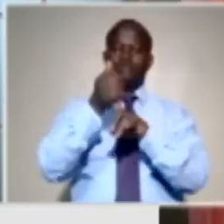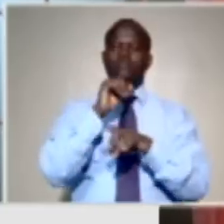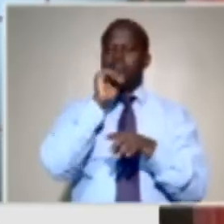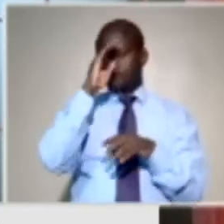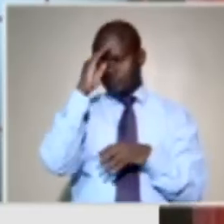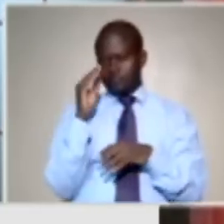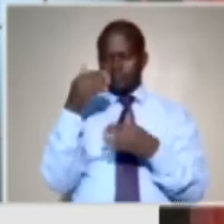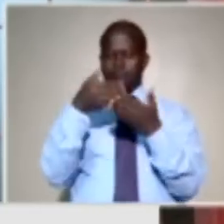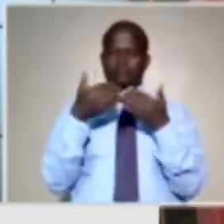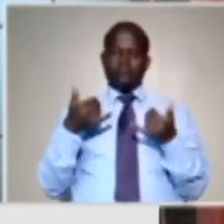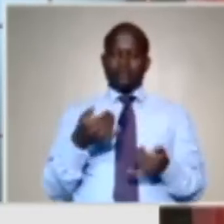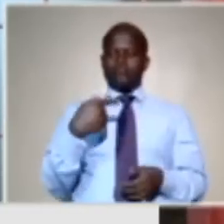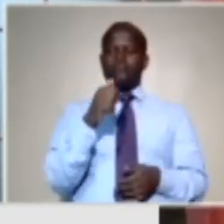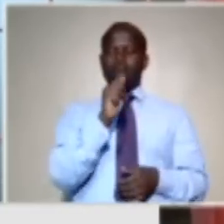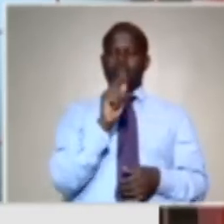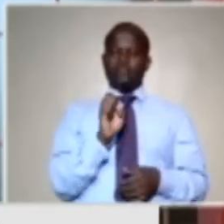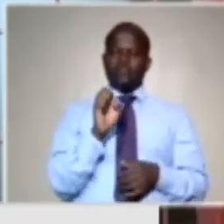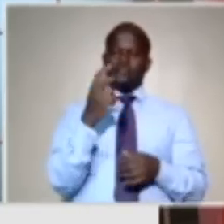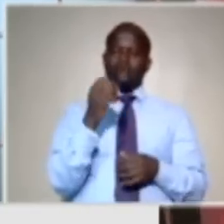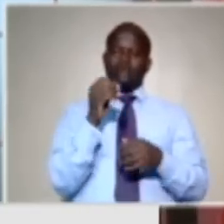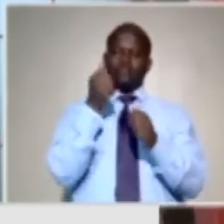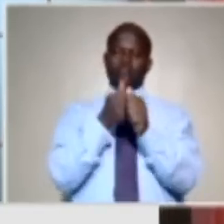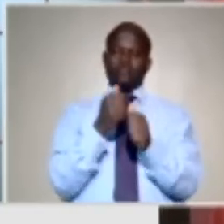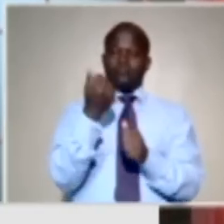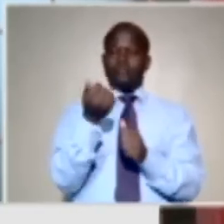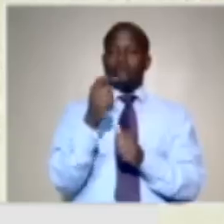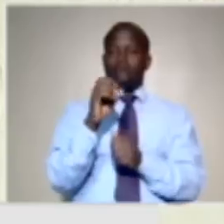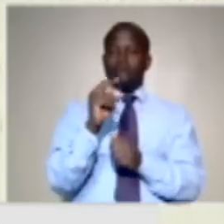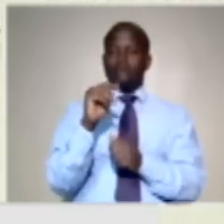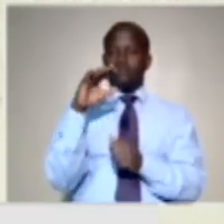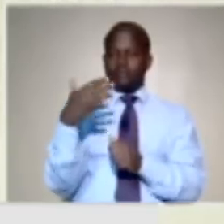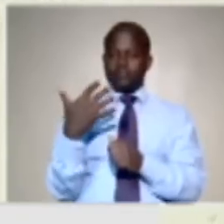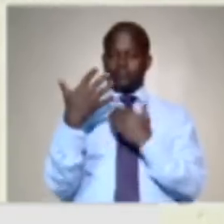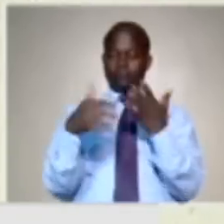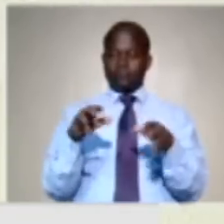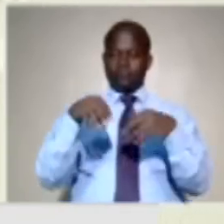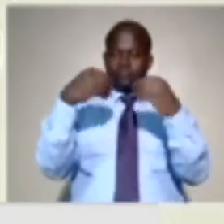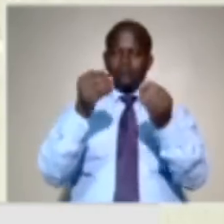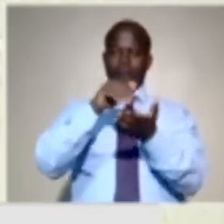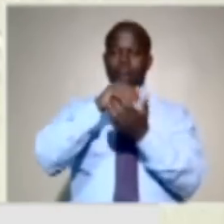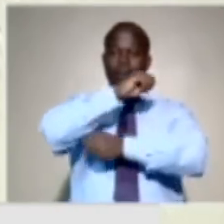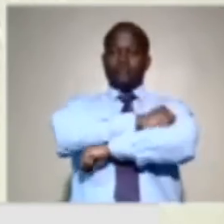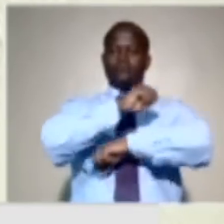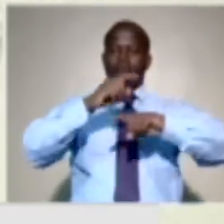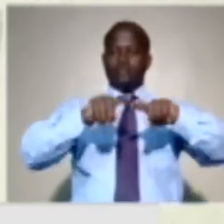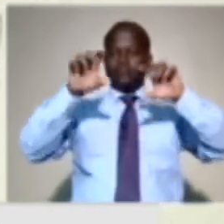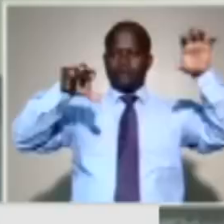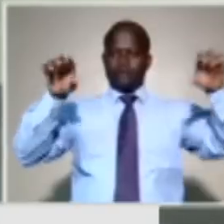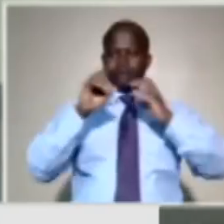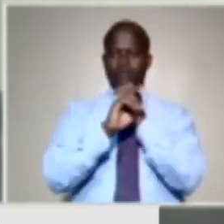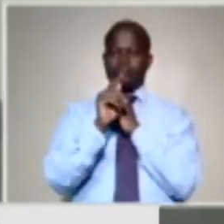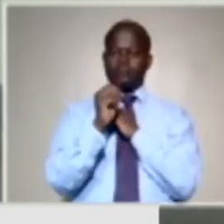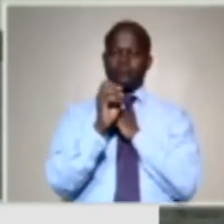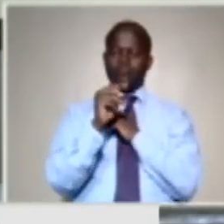shiti. Kugeza ubu gaze 20 buri mu ipima toni 5 nizo zimaze gutangwa mu bigo by'amashuri bitandukanye byo mu turere twa